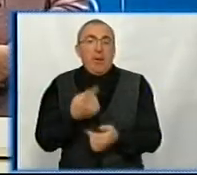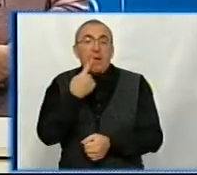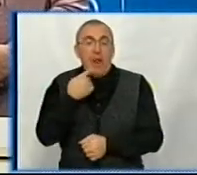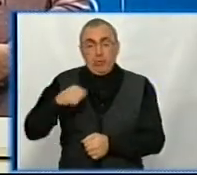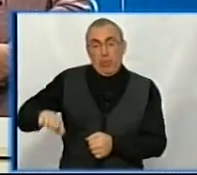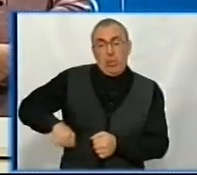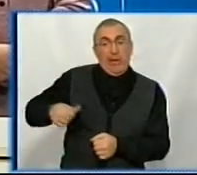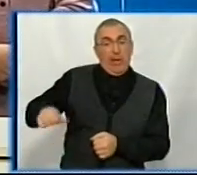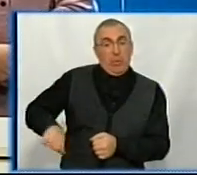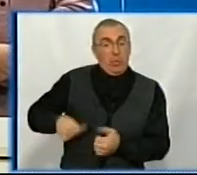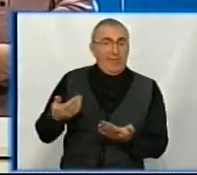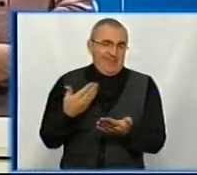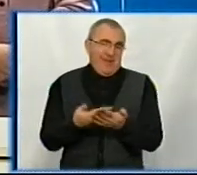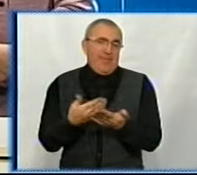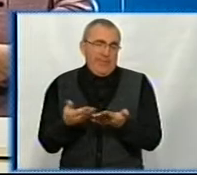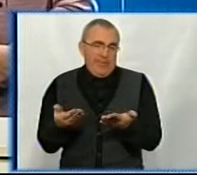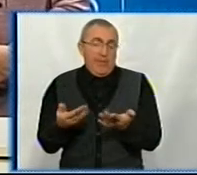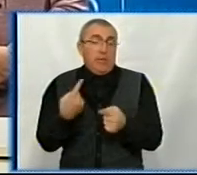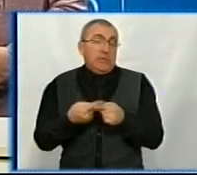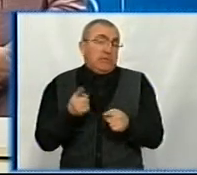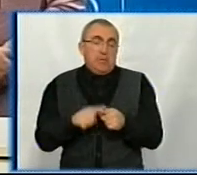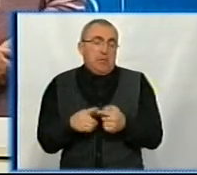ікру, наприклад, то це